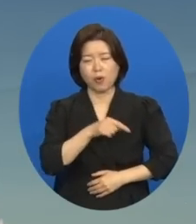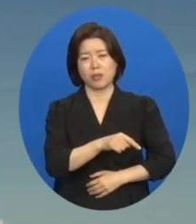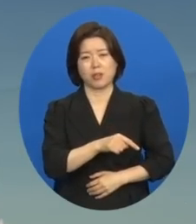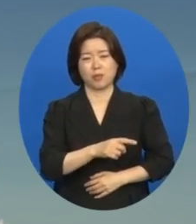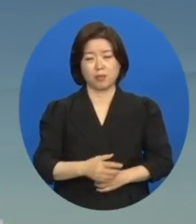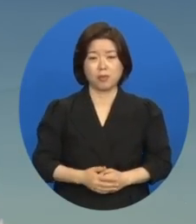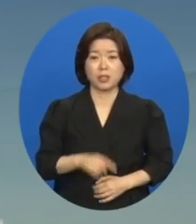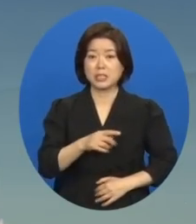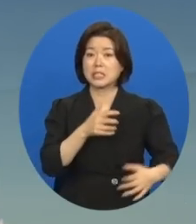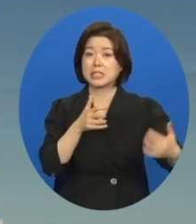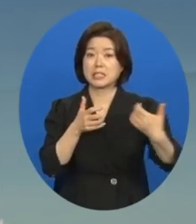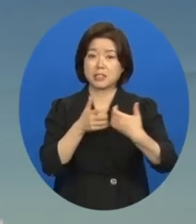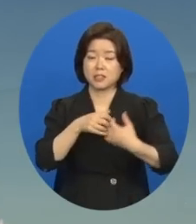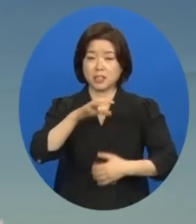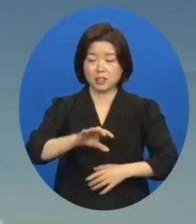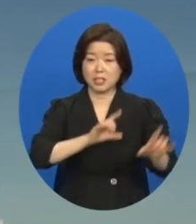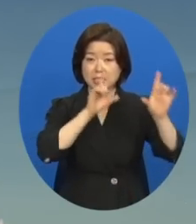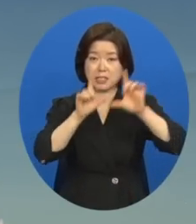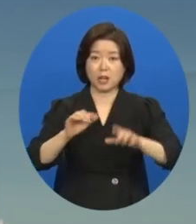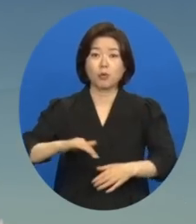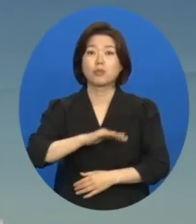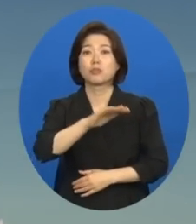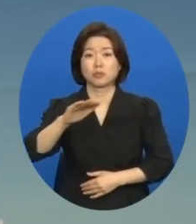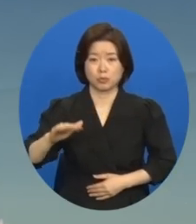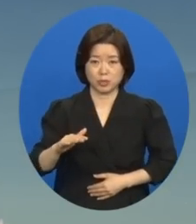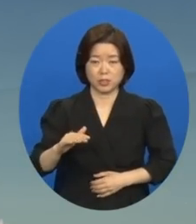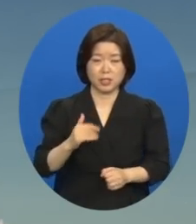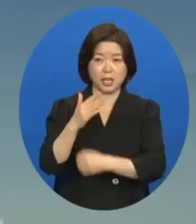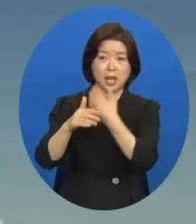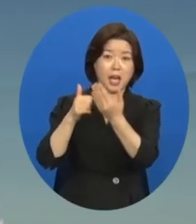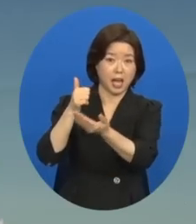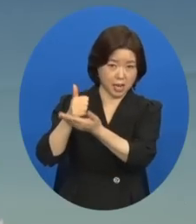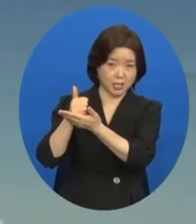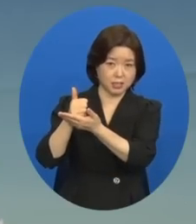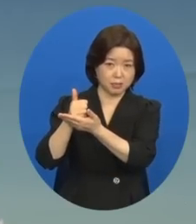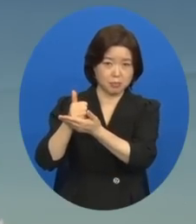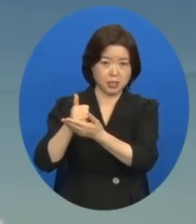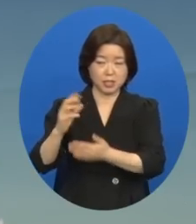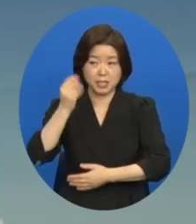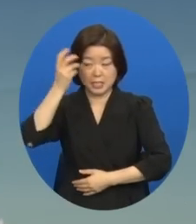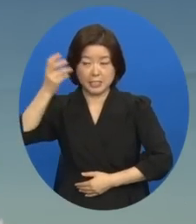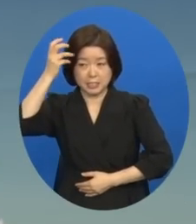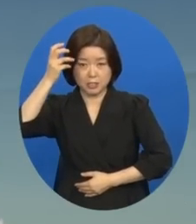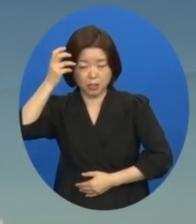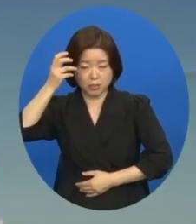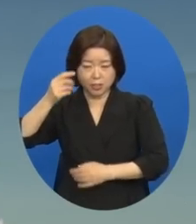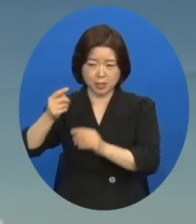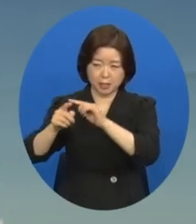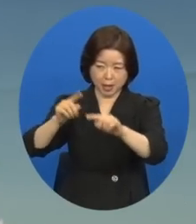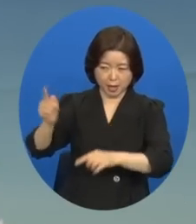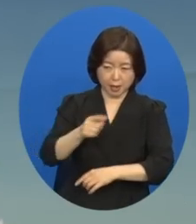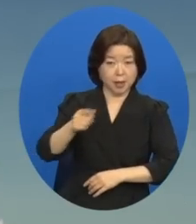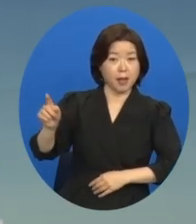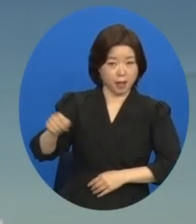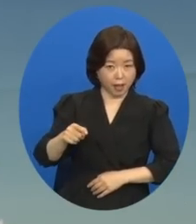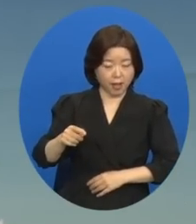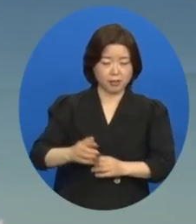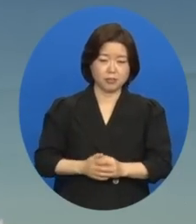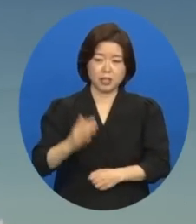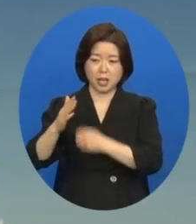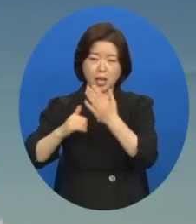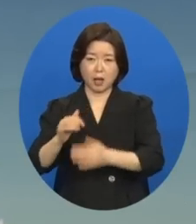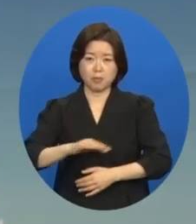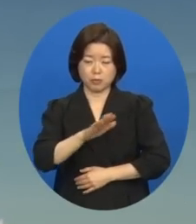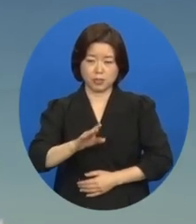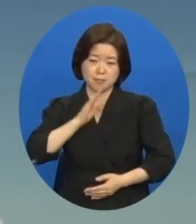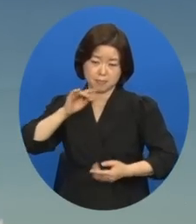이 전쟁터에 살고 있는 우리에게 하나님께서 성령의 검, 하나님께서 우리가 마땅히